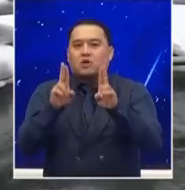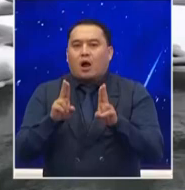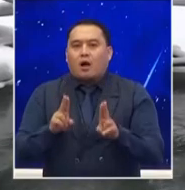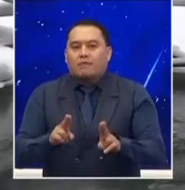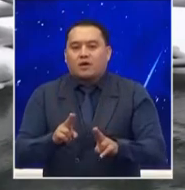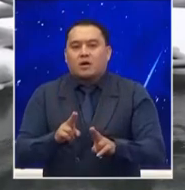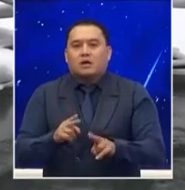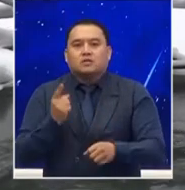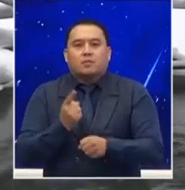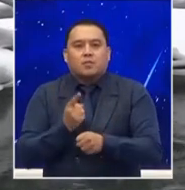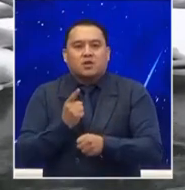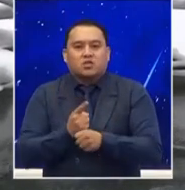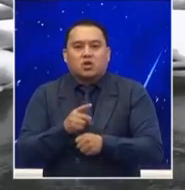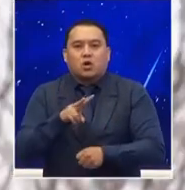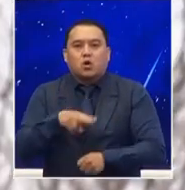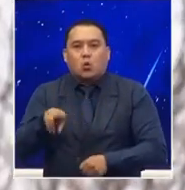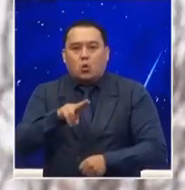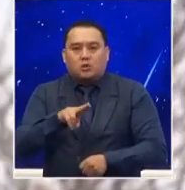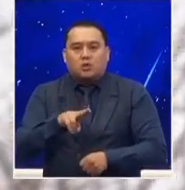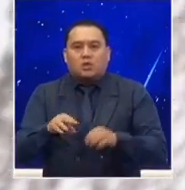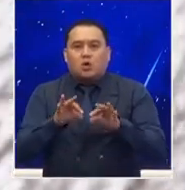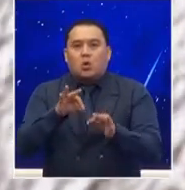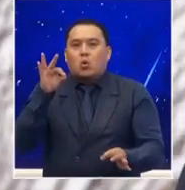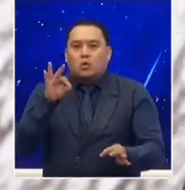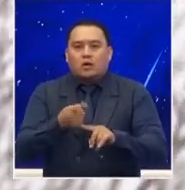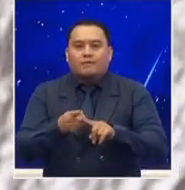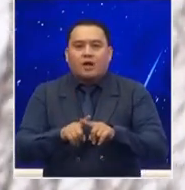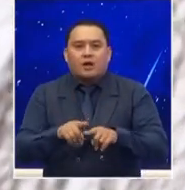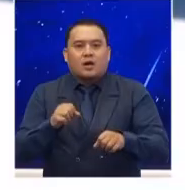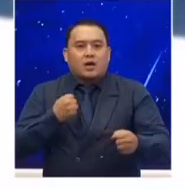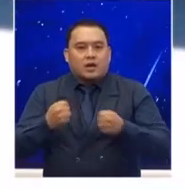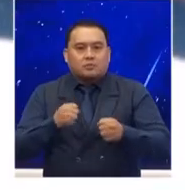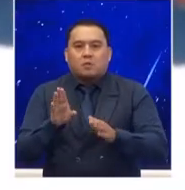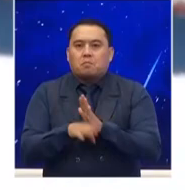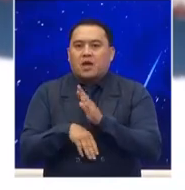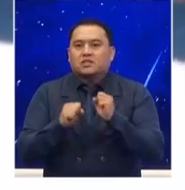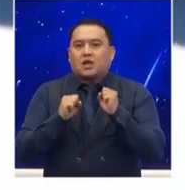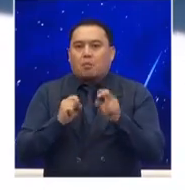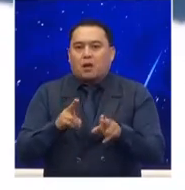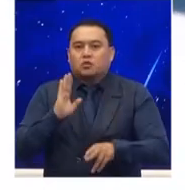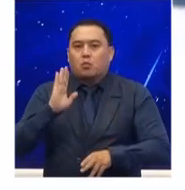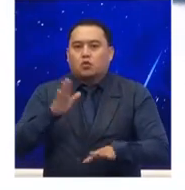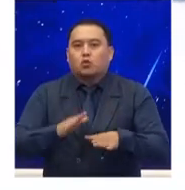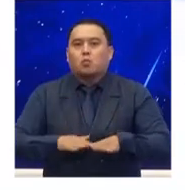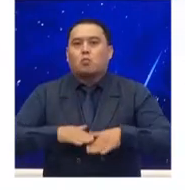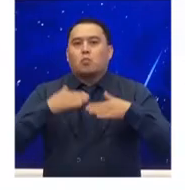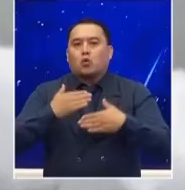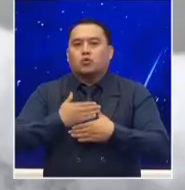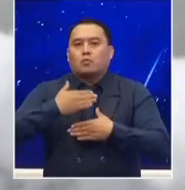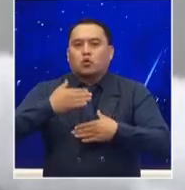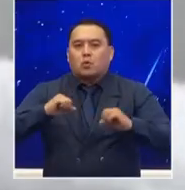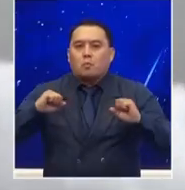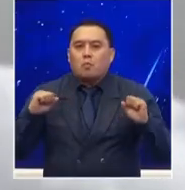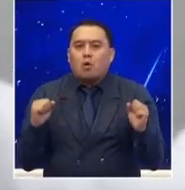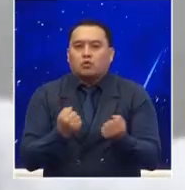– не выходить, тем более не выезжать на неокрепший лед. Крепким и безопасным он станет только после продолжительных